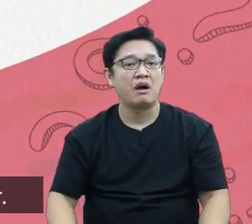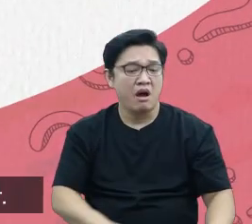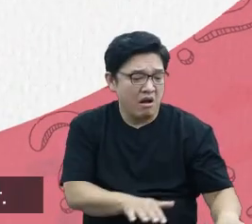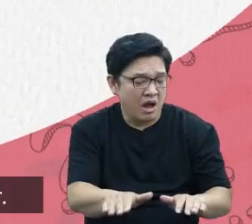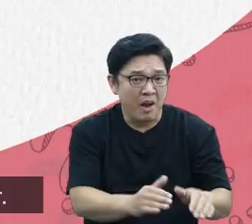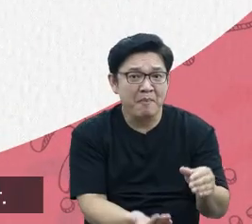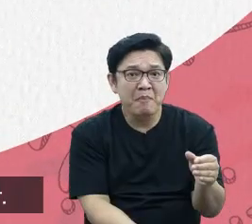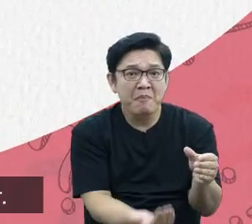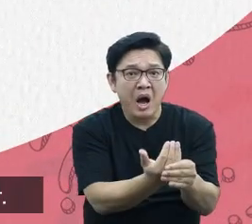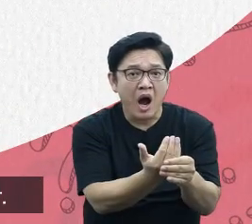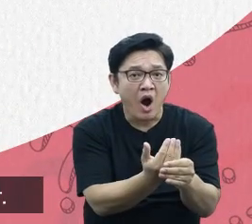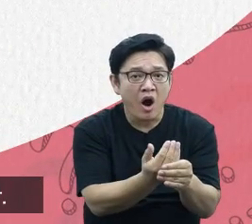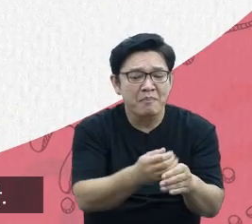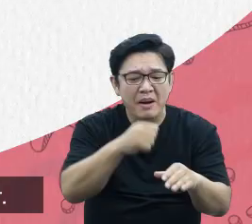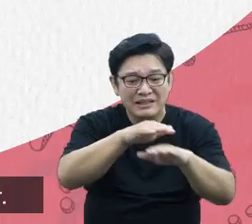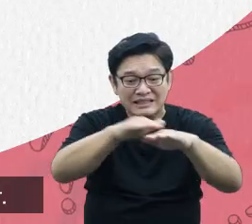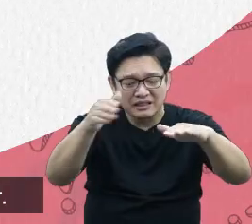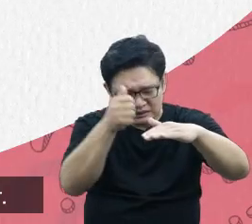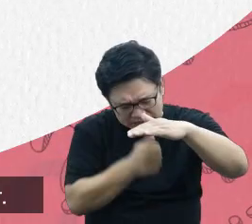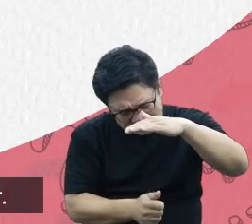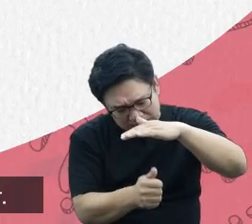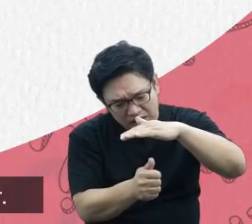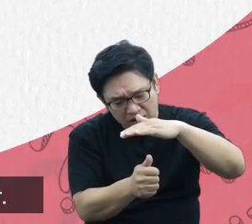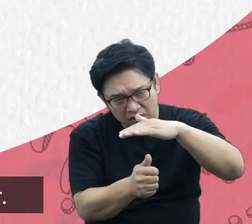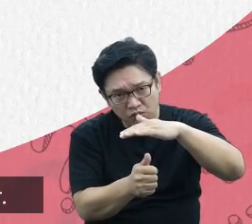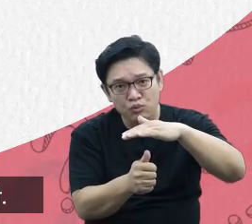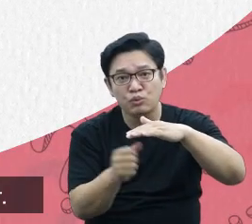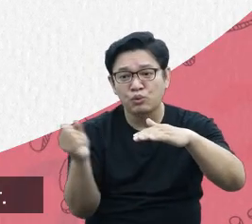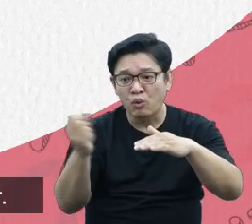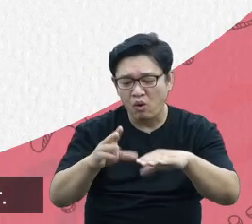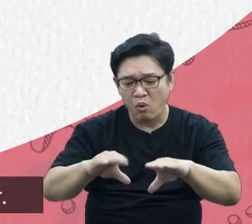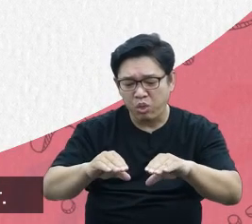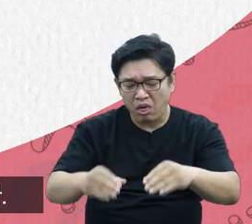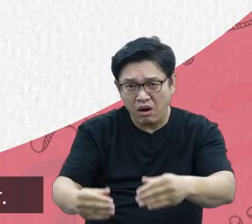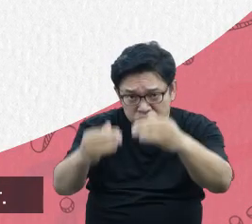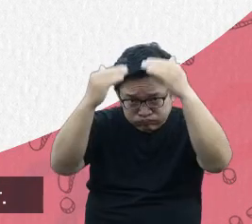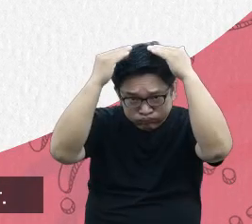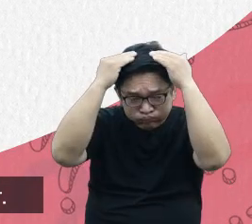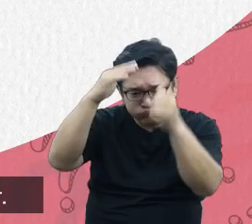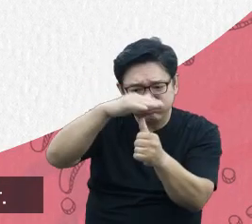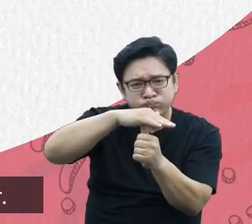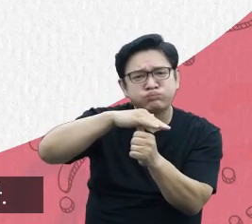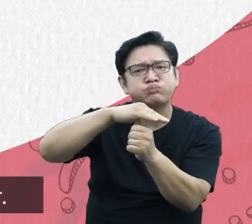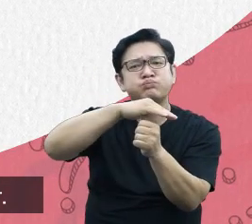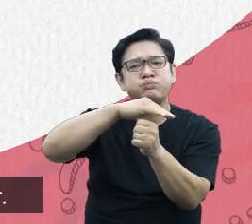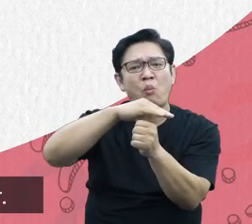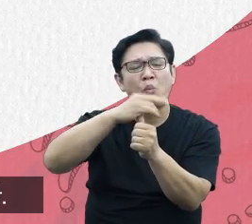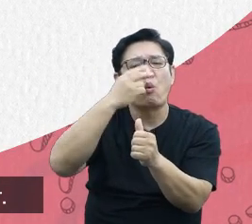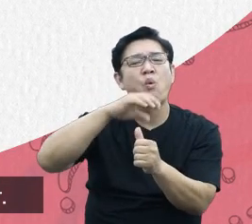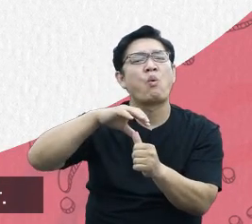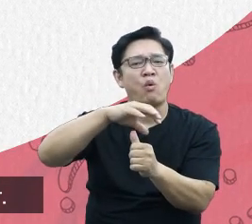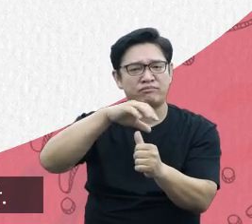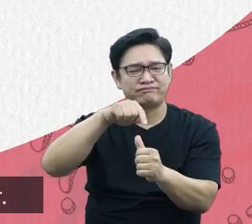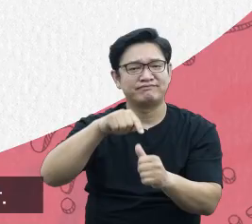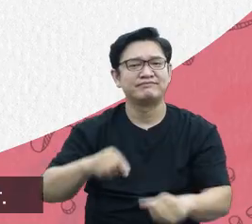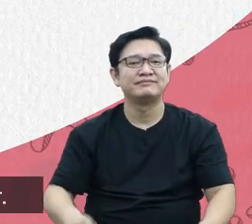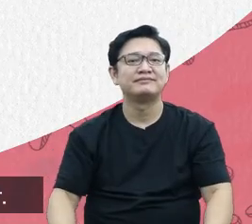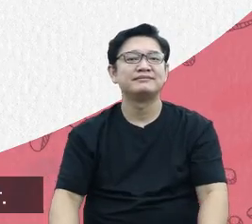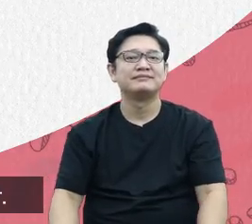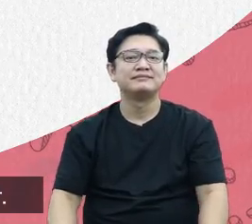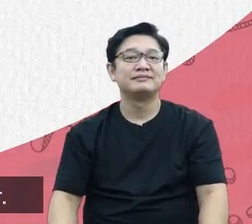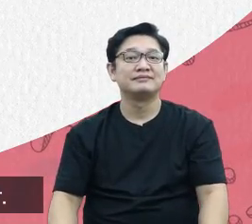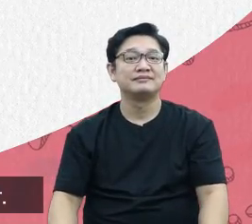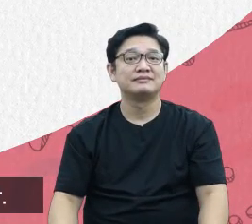지진이 발생했을 때는 탁자 밑으로 들어가거나 방석, 쿠션 등으로 머리를 보호합니다.